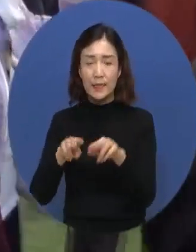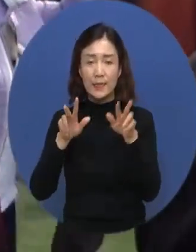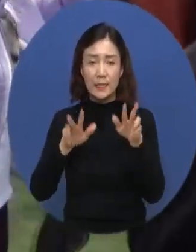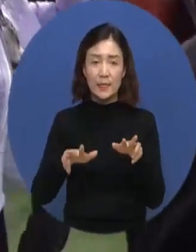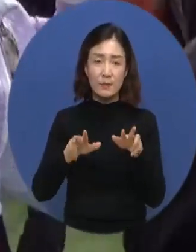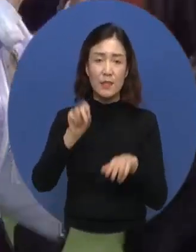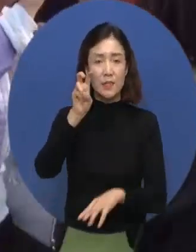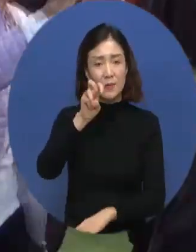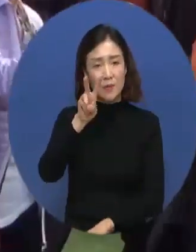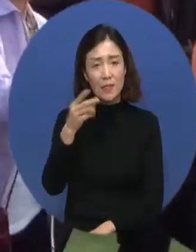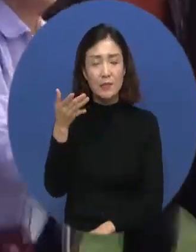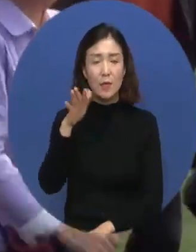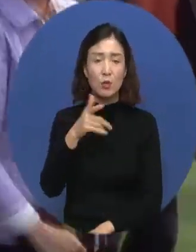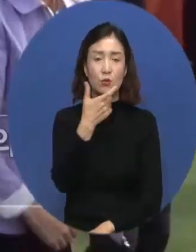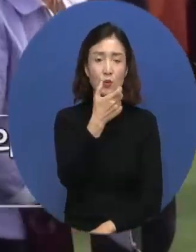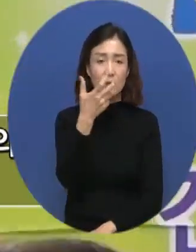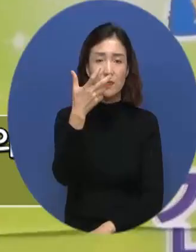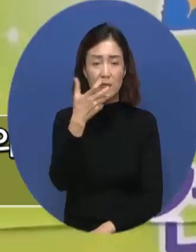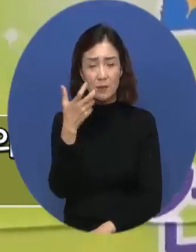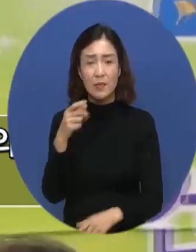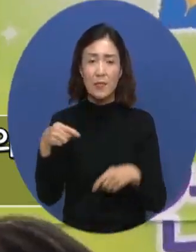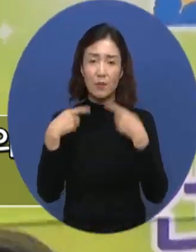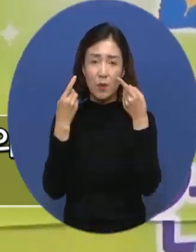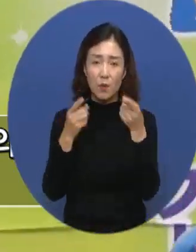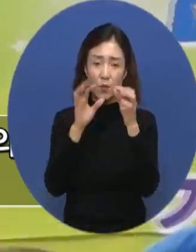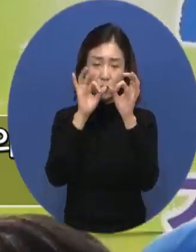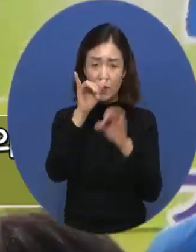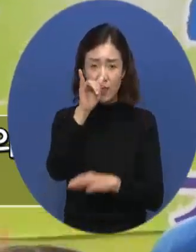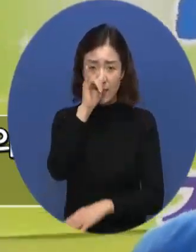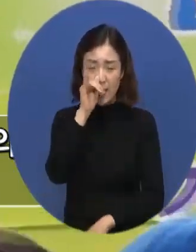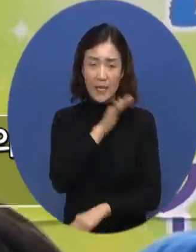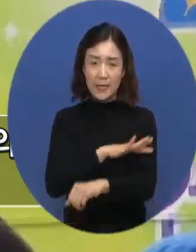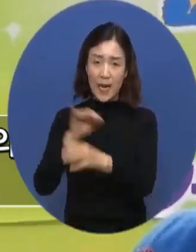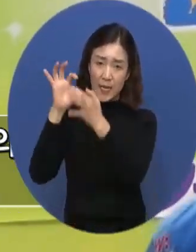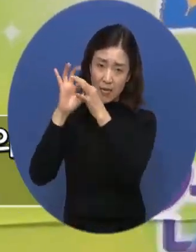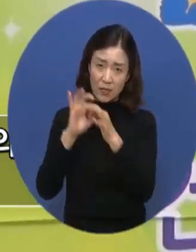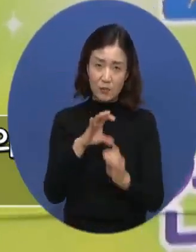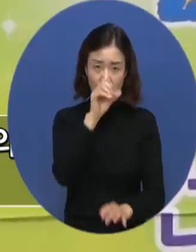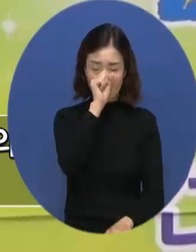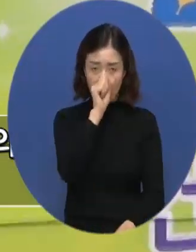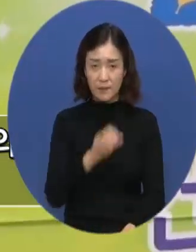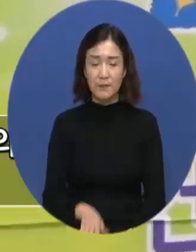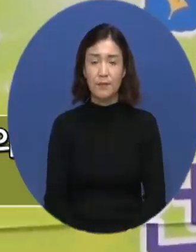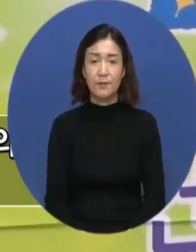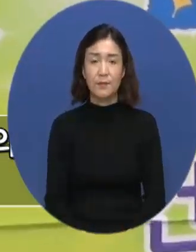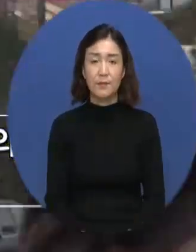60회, 70회가 되면 참여해 볼 수 있게 잘 이어지면 좋겠네요.